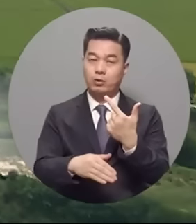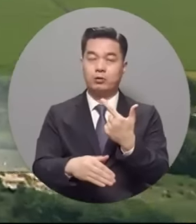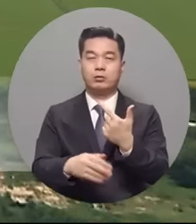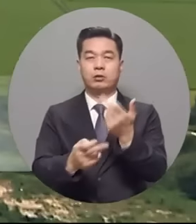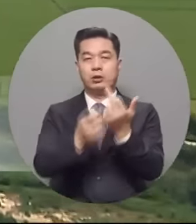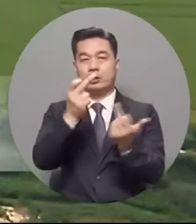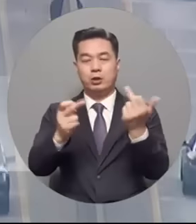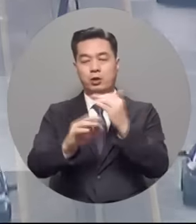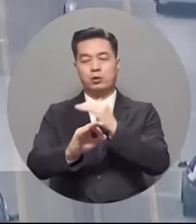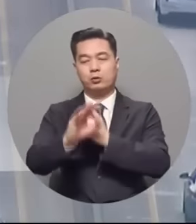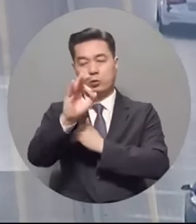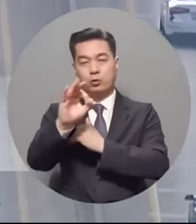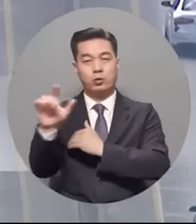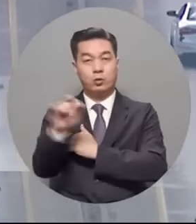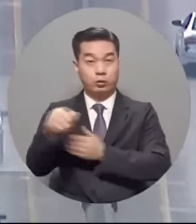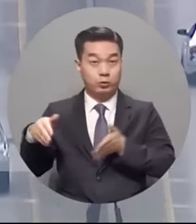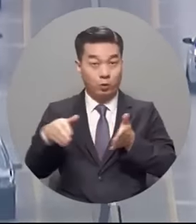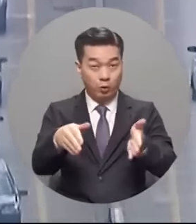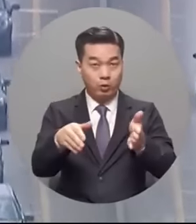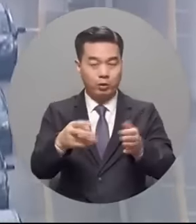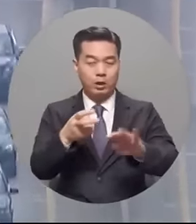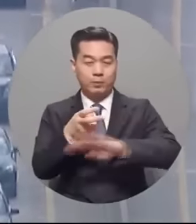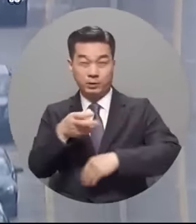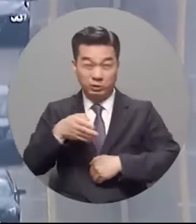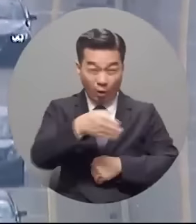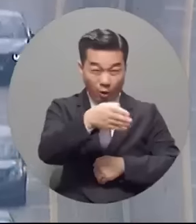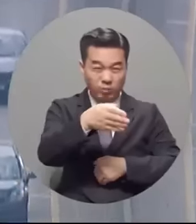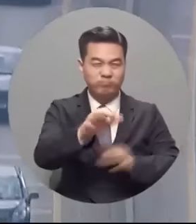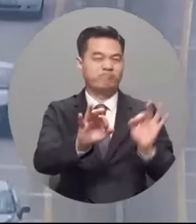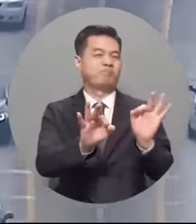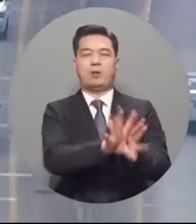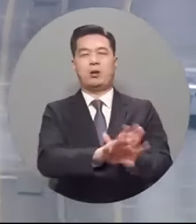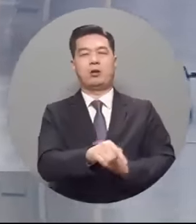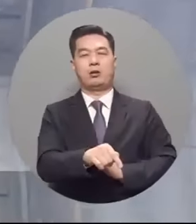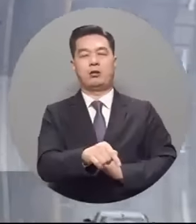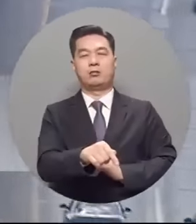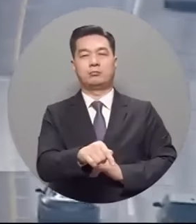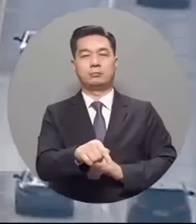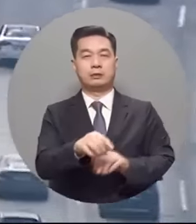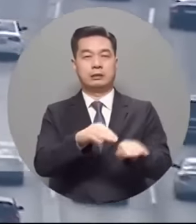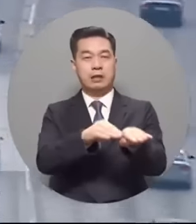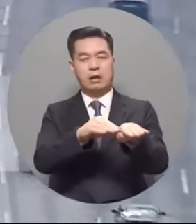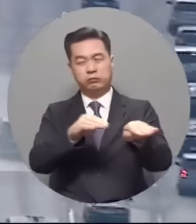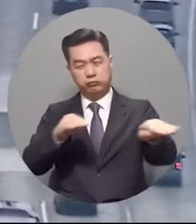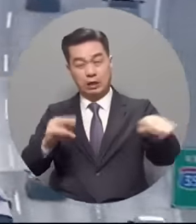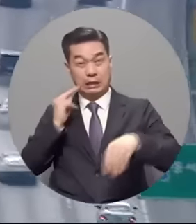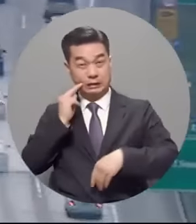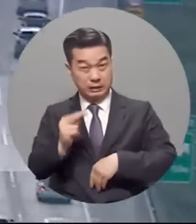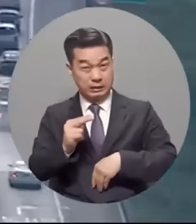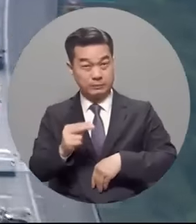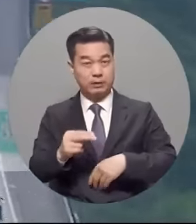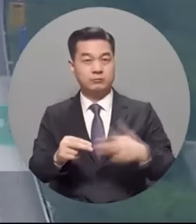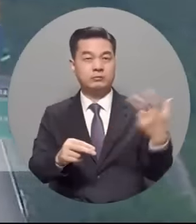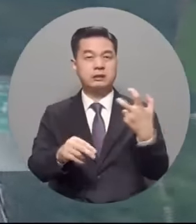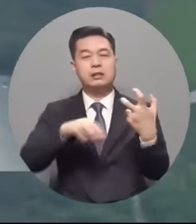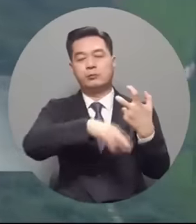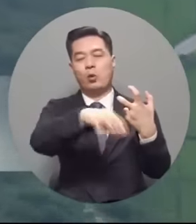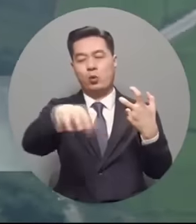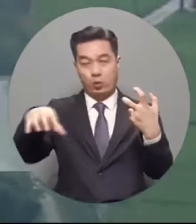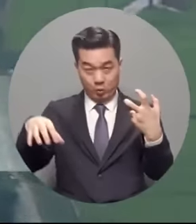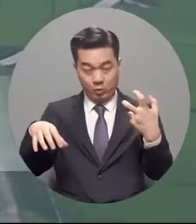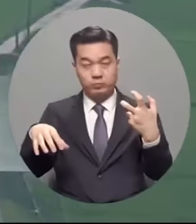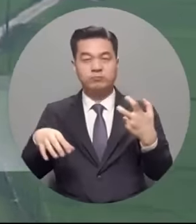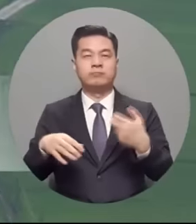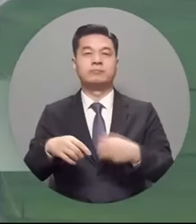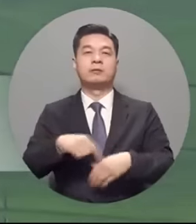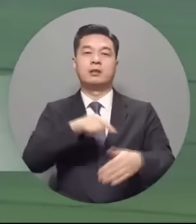버스 전용차로를 전면 폐지하기로 했습니다. 구조적으로 차량 정체를 부채질하는 구간 70여 곳도 출연했는데